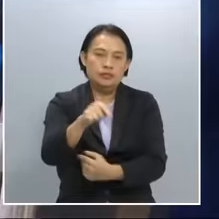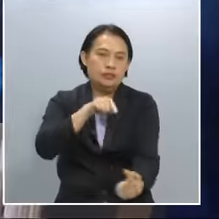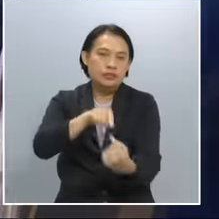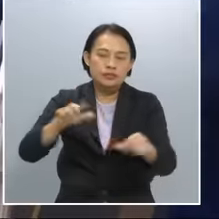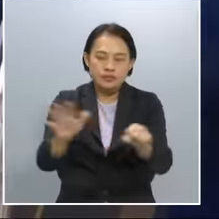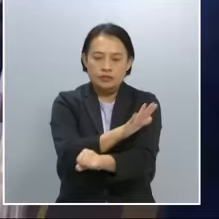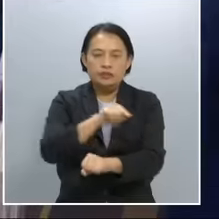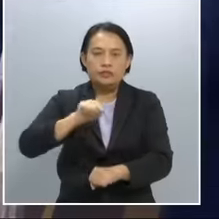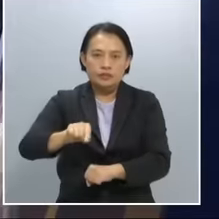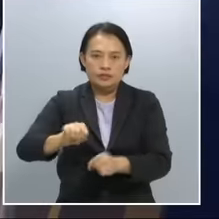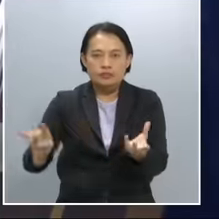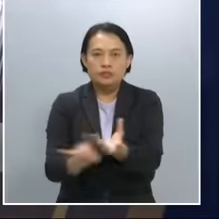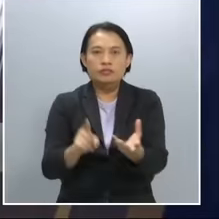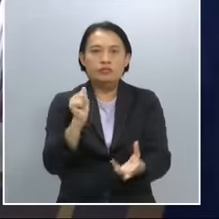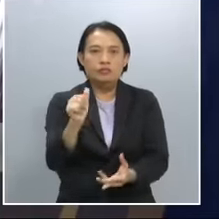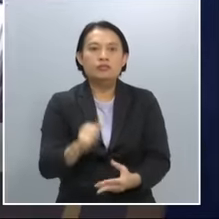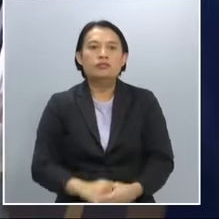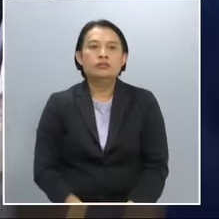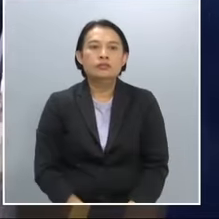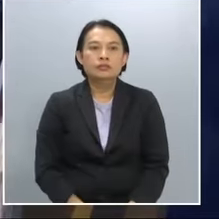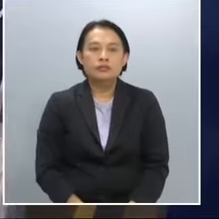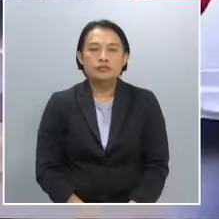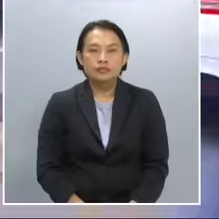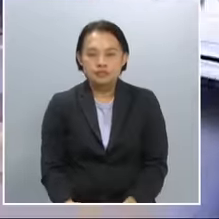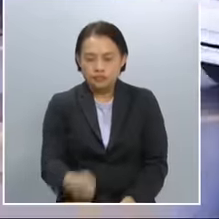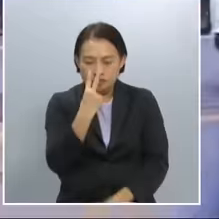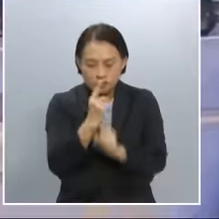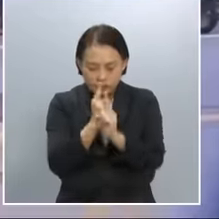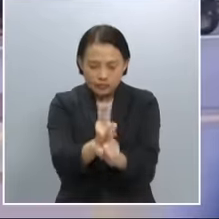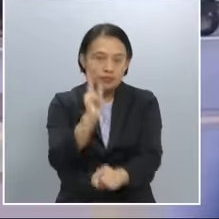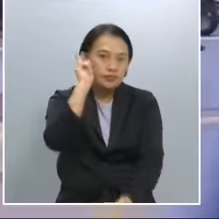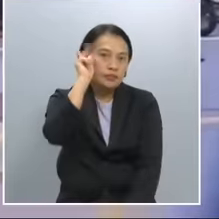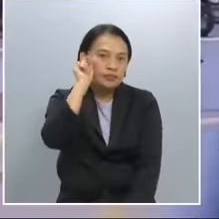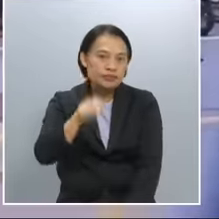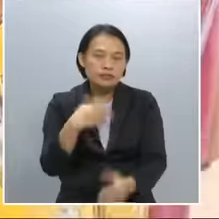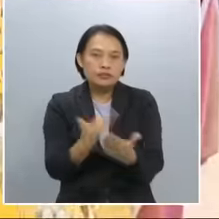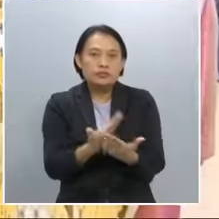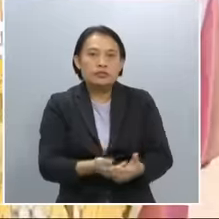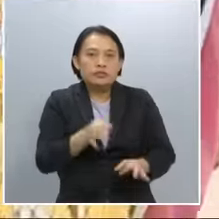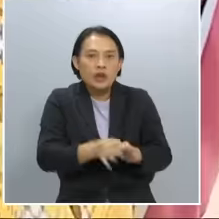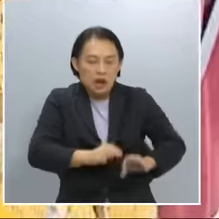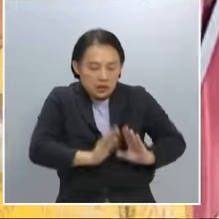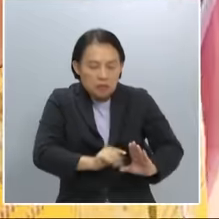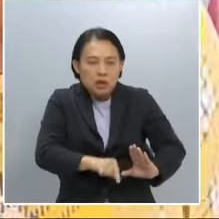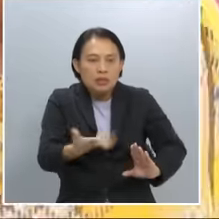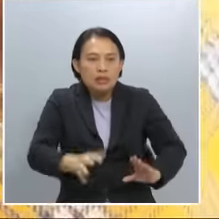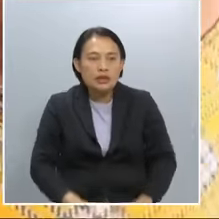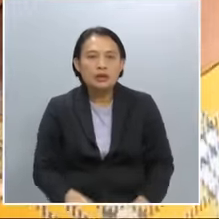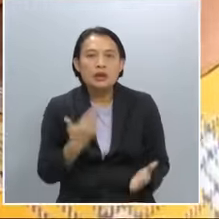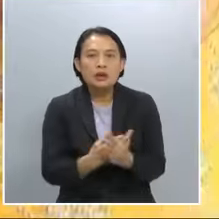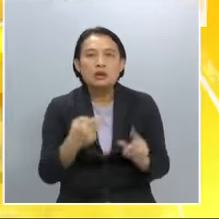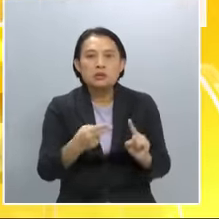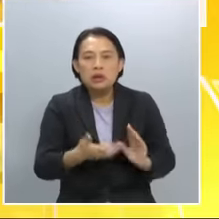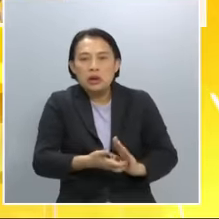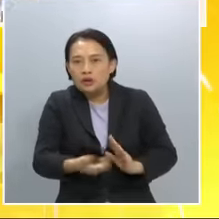ะก็คงจะเป็นอย่างนั้นเพราะเท่าที่ติดตามข่าวส่วนใหญ่เนี่ยไม่เก็บเลย โอ้ถอนหมด ถอนหมดเลย ค่ะ เอาบ